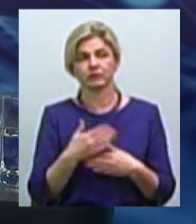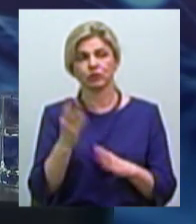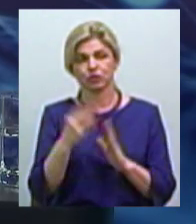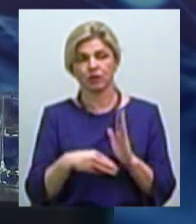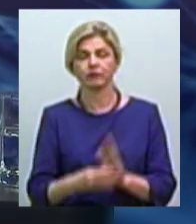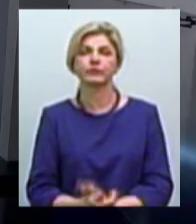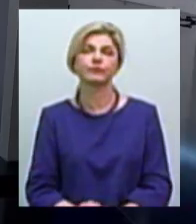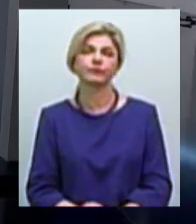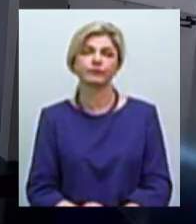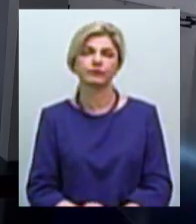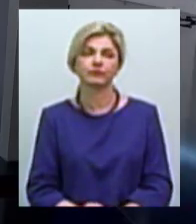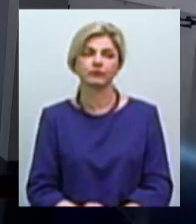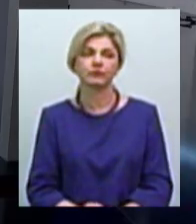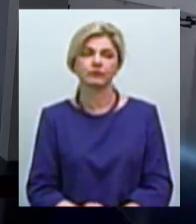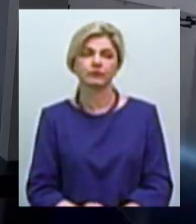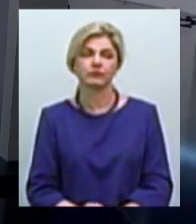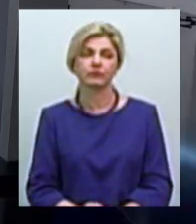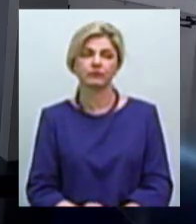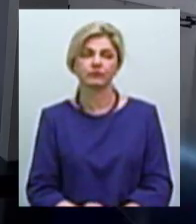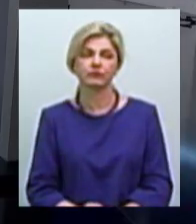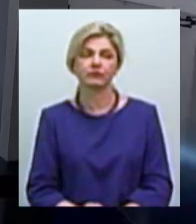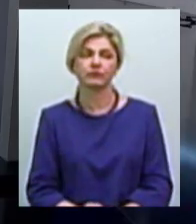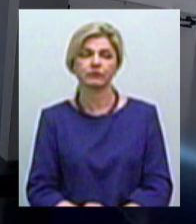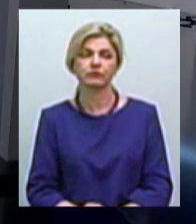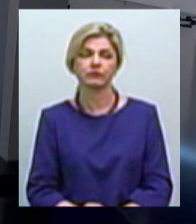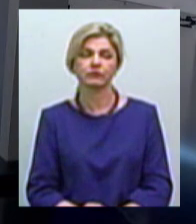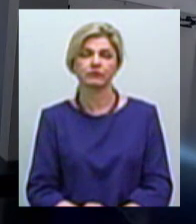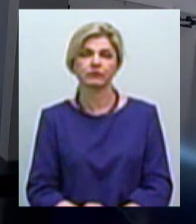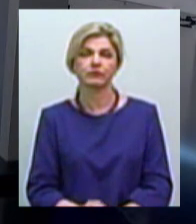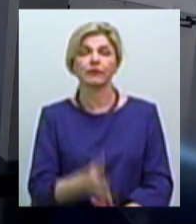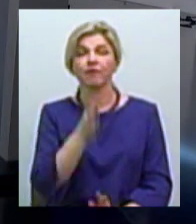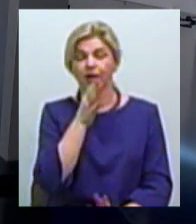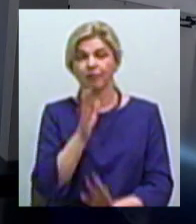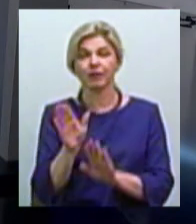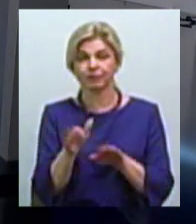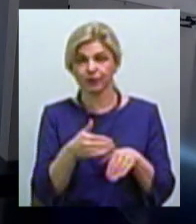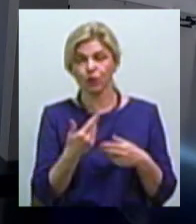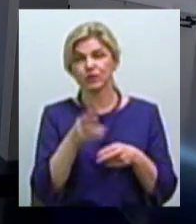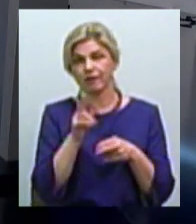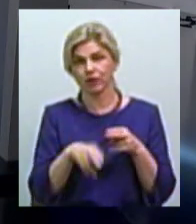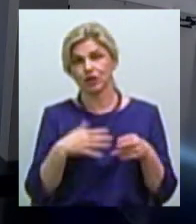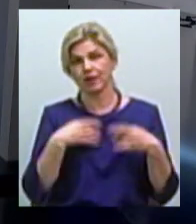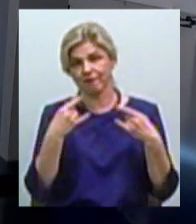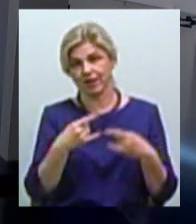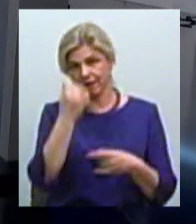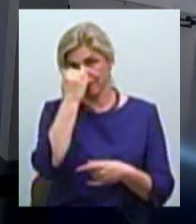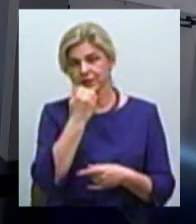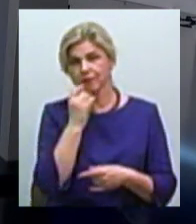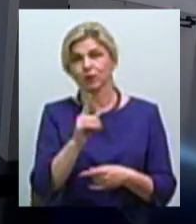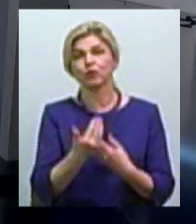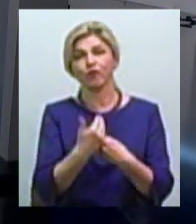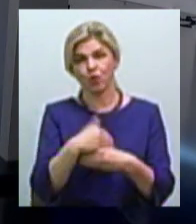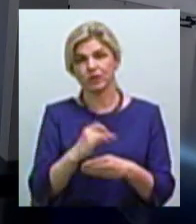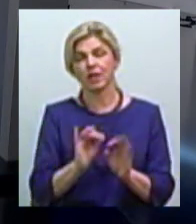адміністративної відповідальності. Ну що ж, Світлана, час плине швидко. Час вже завершено нашого ефіру. Спасибі, що ви знайшли час